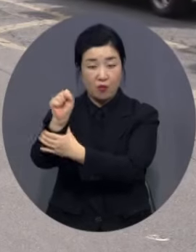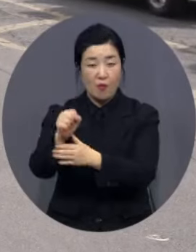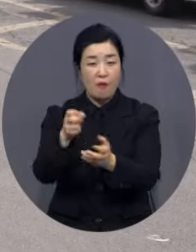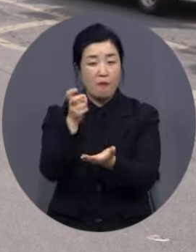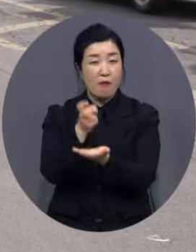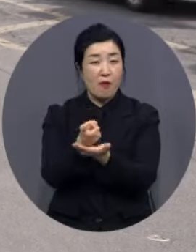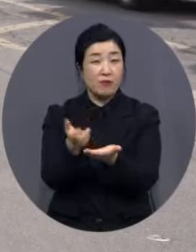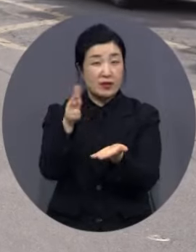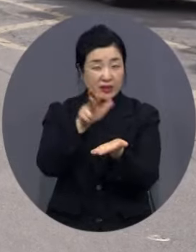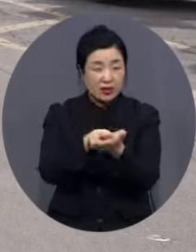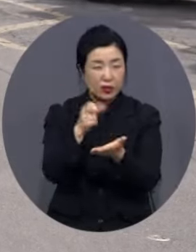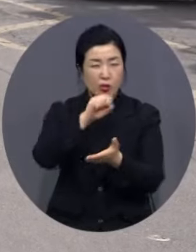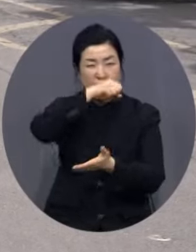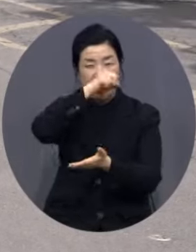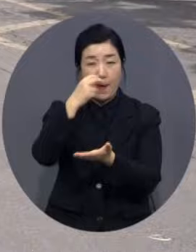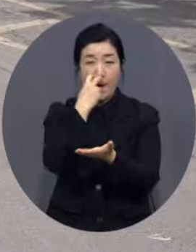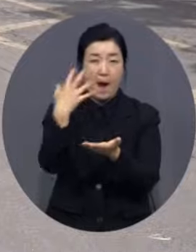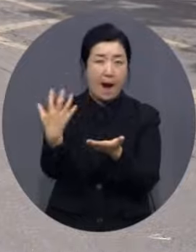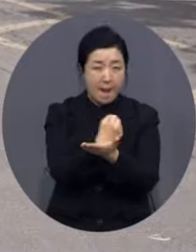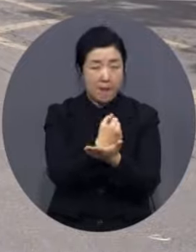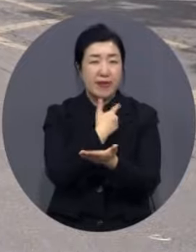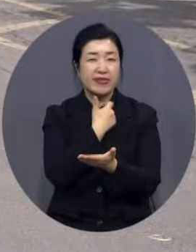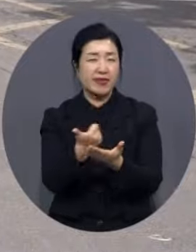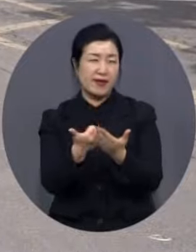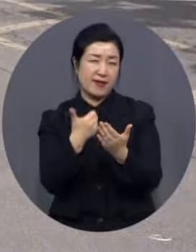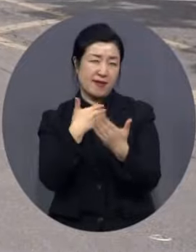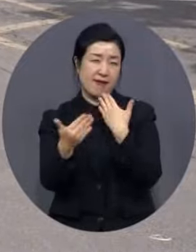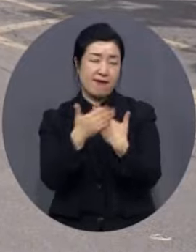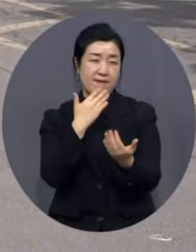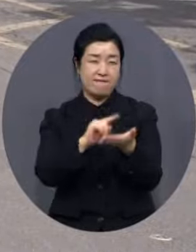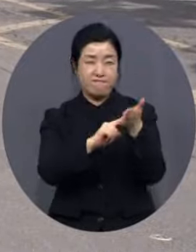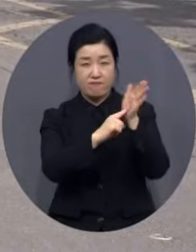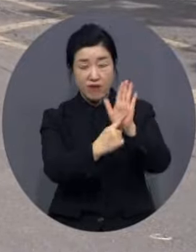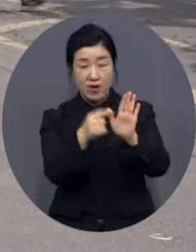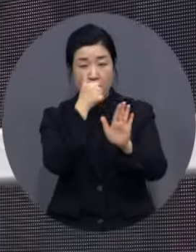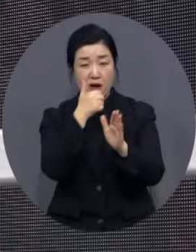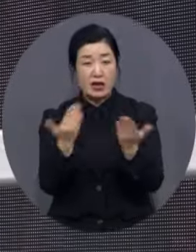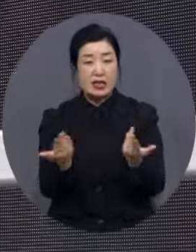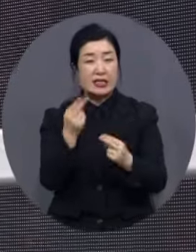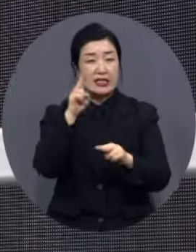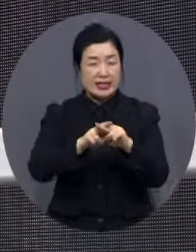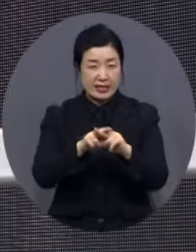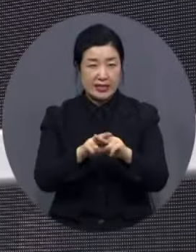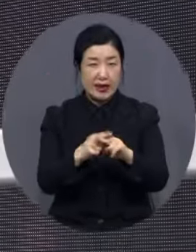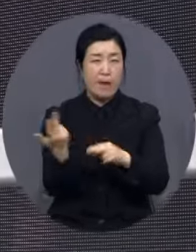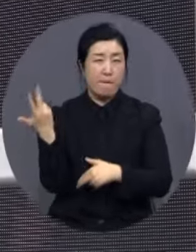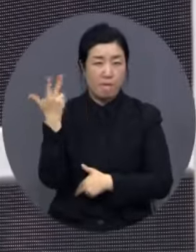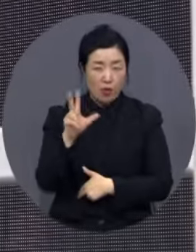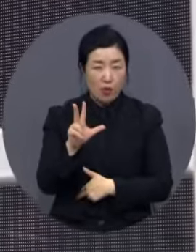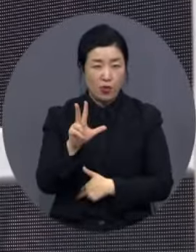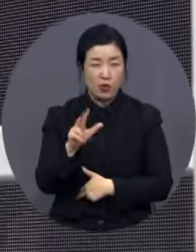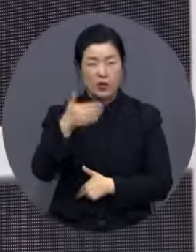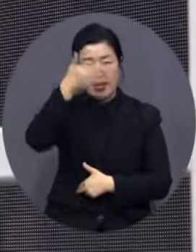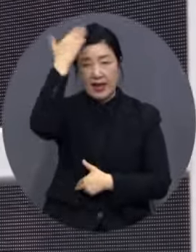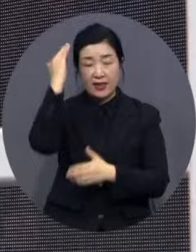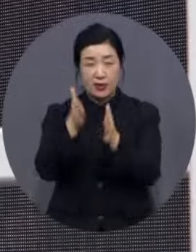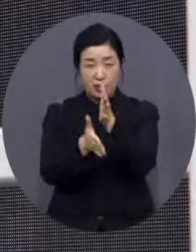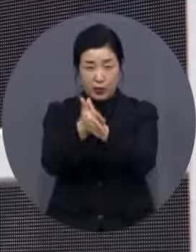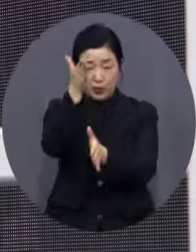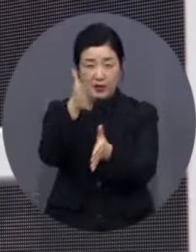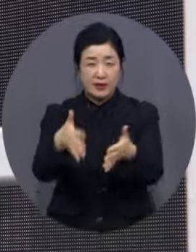예을 력 후보라는을 하 된 일자리예산 보과 원도심 벤처타운